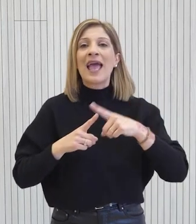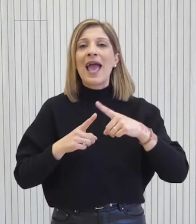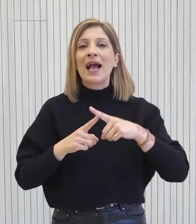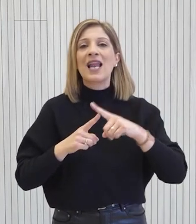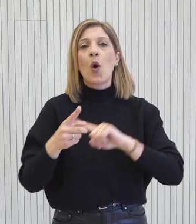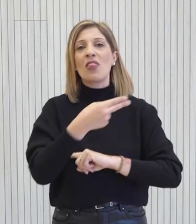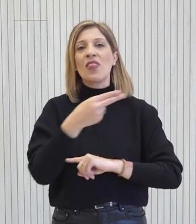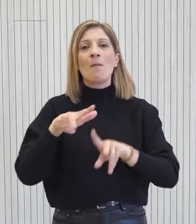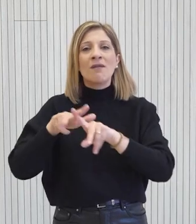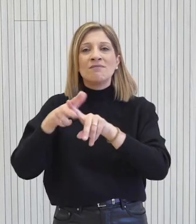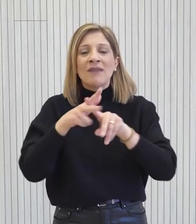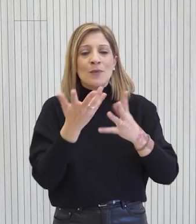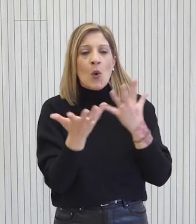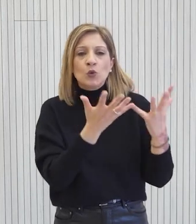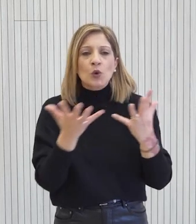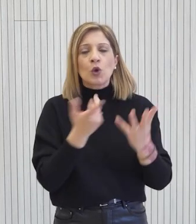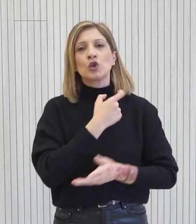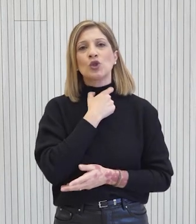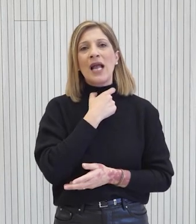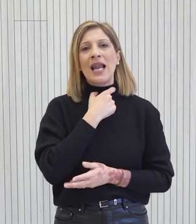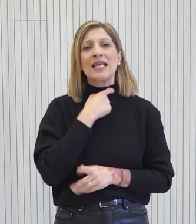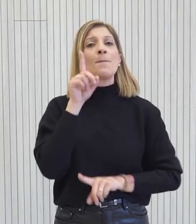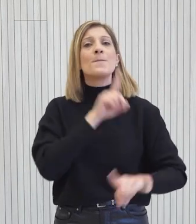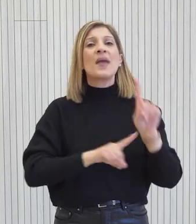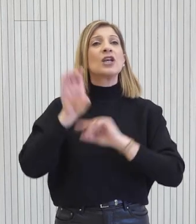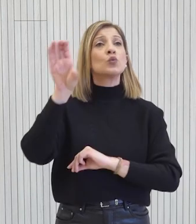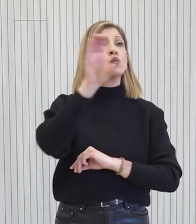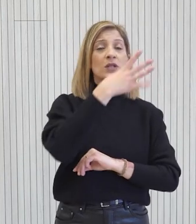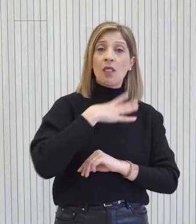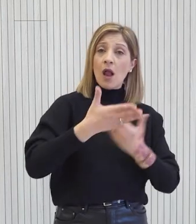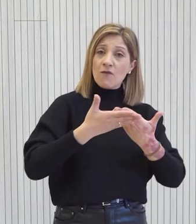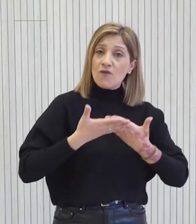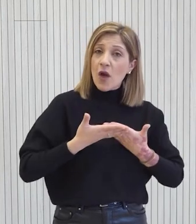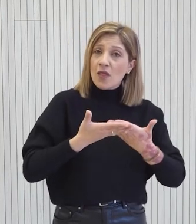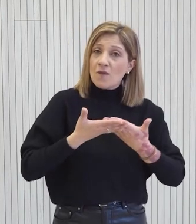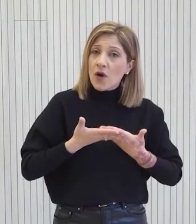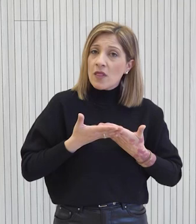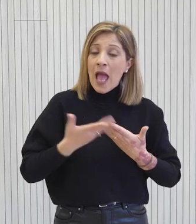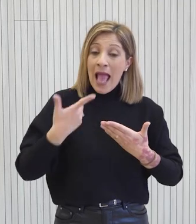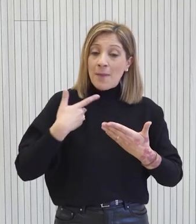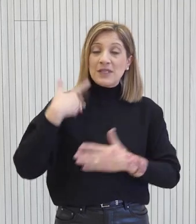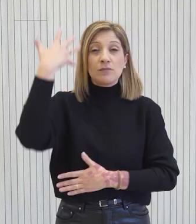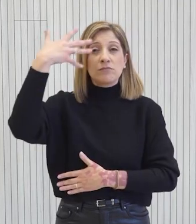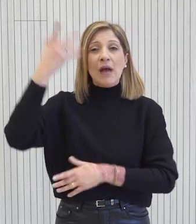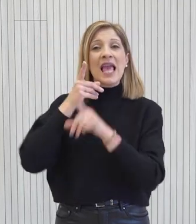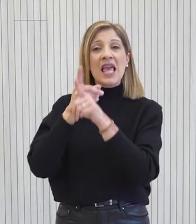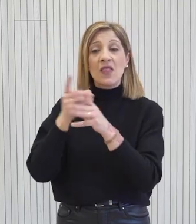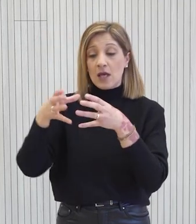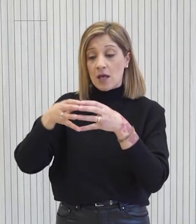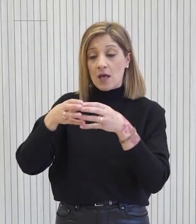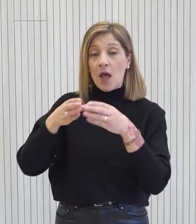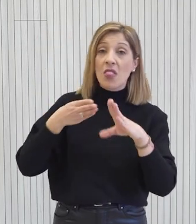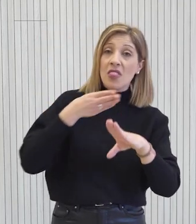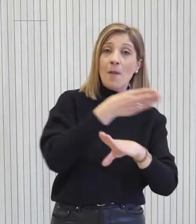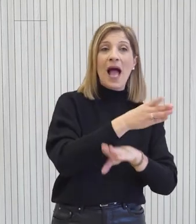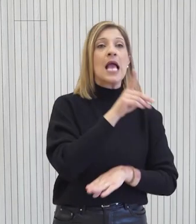να μπορέσουν να συνδράμουν τα κράτη τα οποία επιθυμούν, οι τεχνικοί ή οι δικοί μας εμπειρογνώμονες θα μεταβούν στο κράτος, στο κατάστη